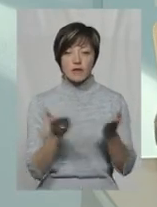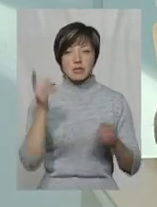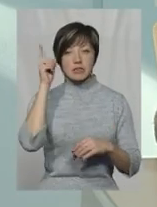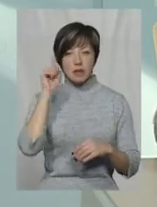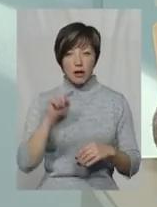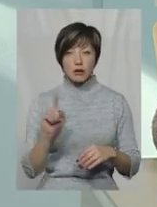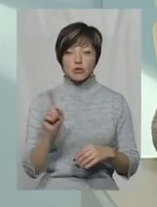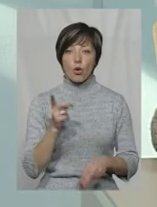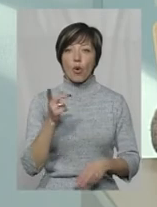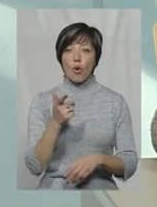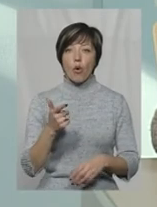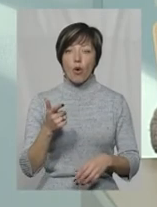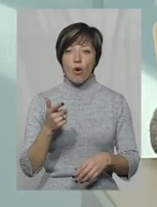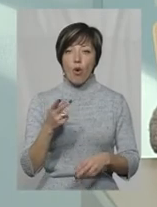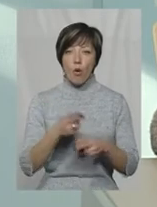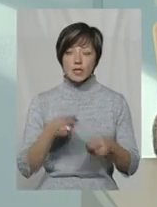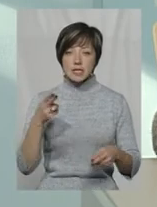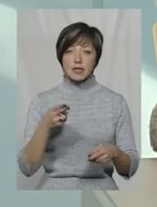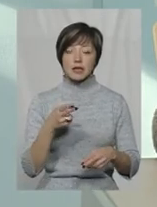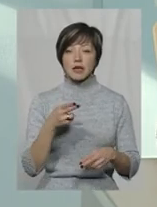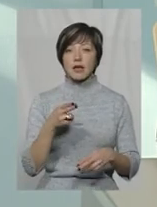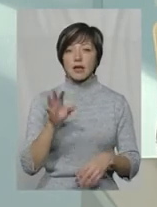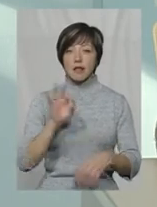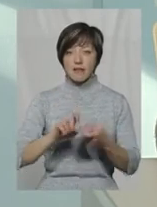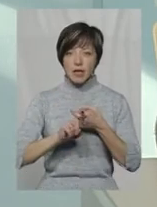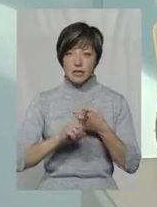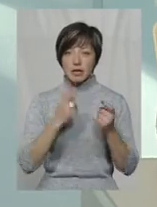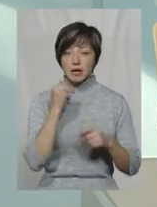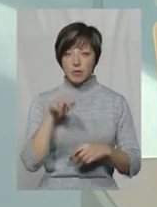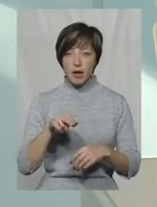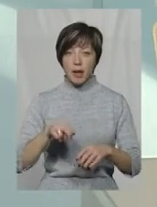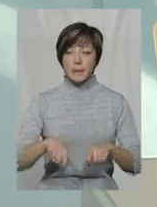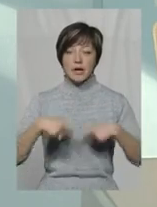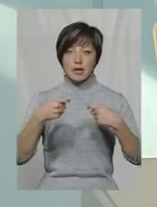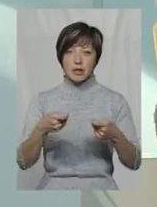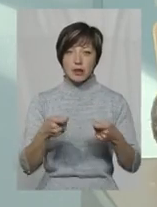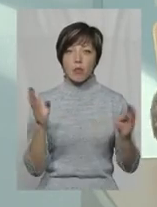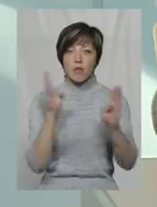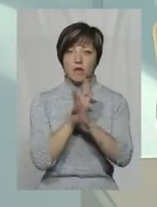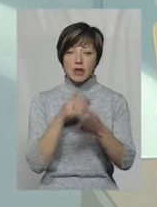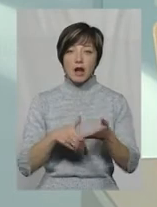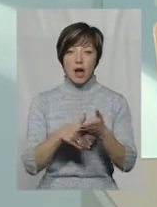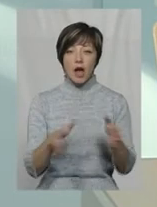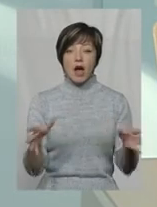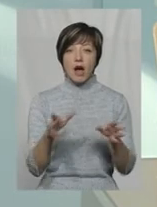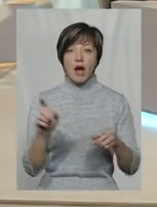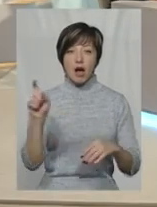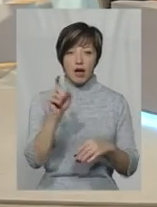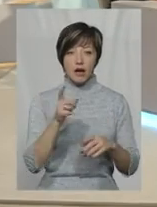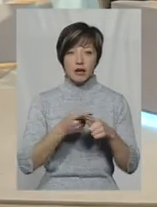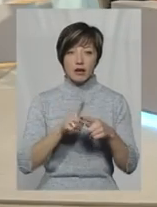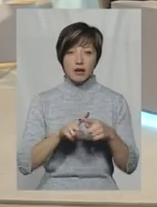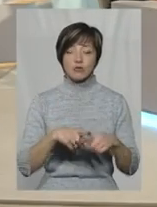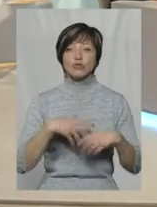що гострі респіраторні інфекції та грип, їх шлях передачі – повітряно-крапельний. Аерозоль, який виходить